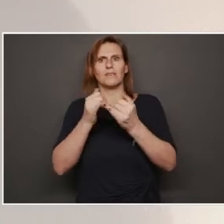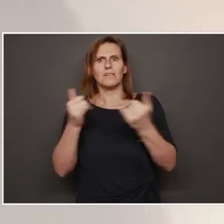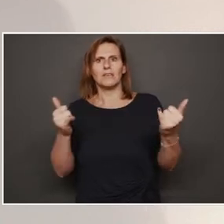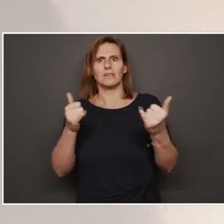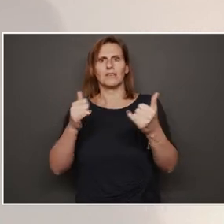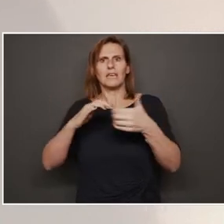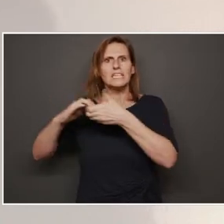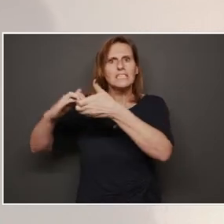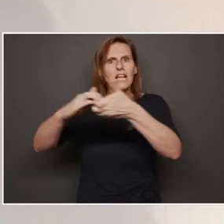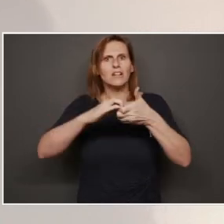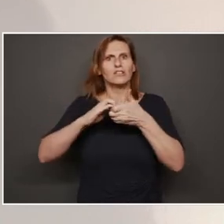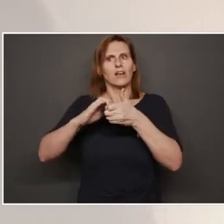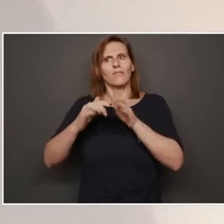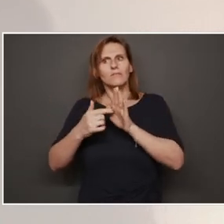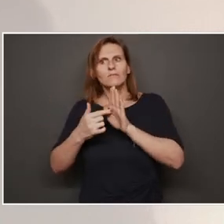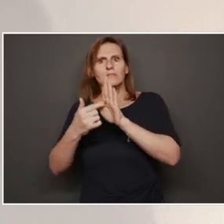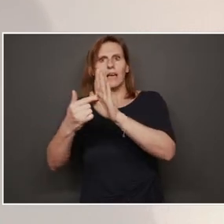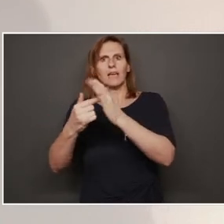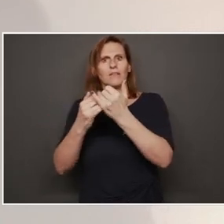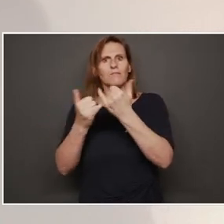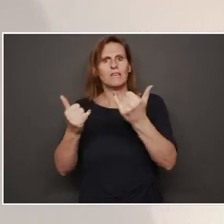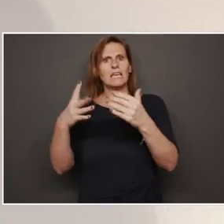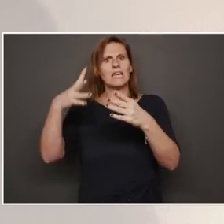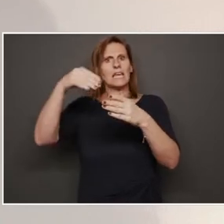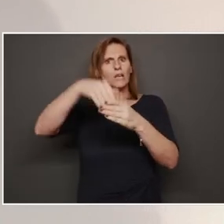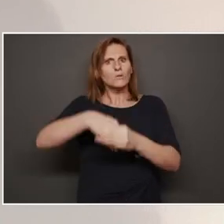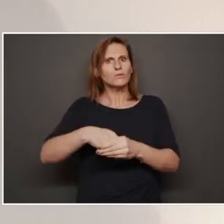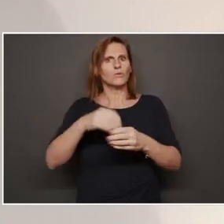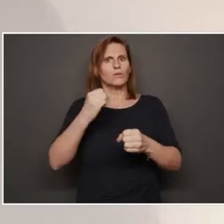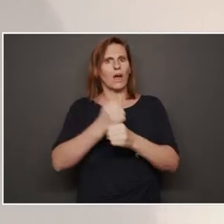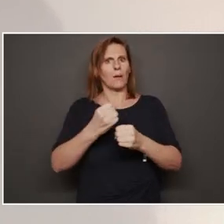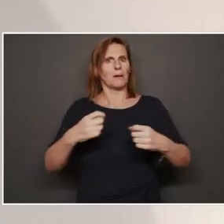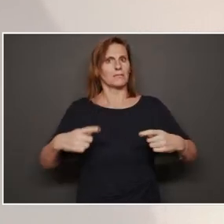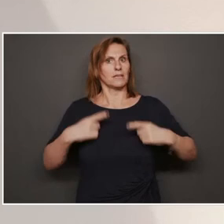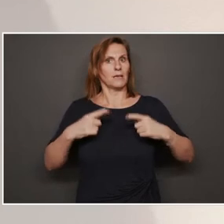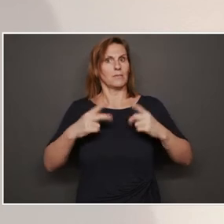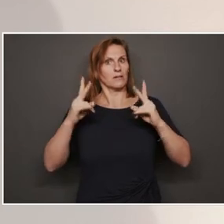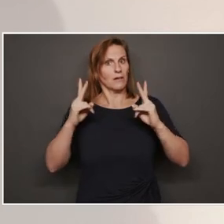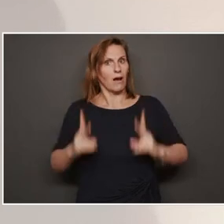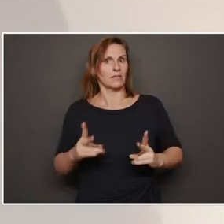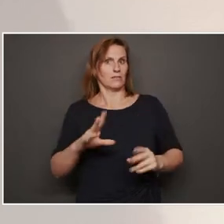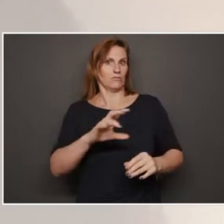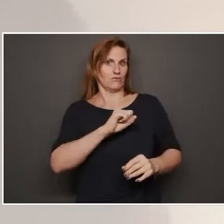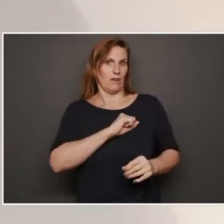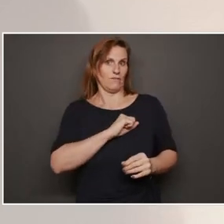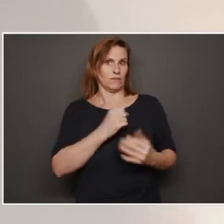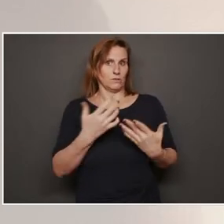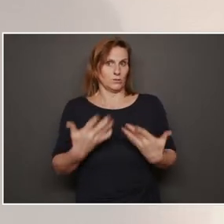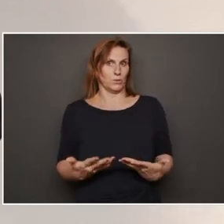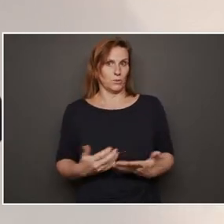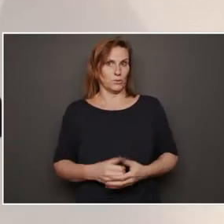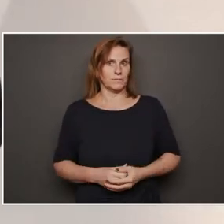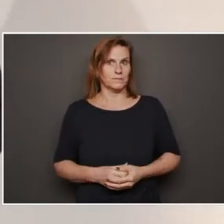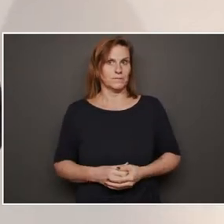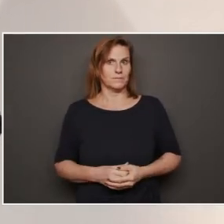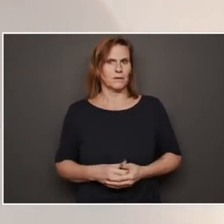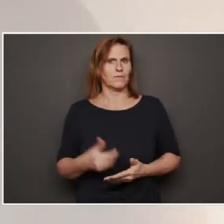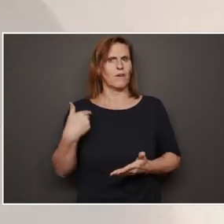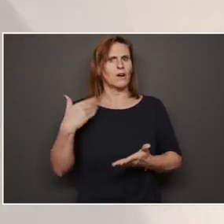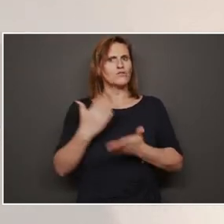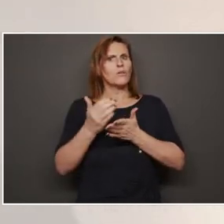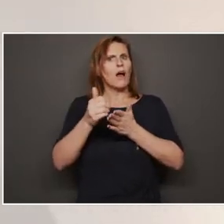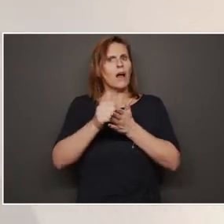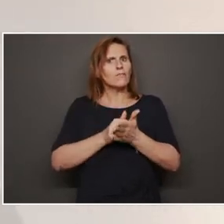Beitrag dazu leistet, dass Inklusion im Arbeitsleben gelingen kann. Wie eingangs